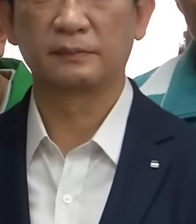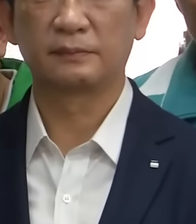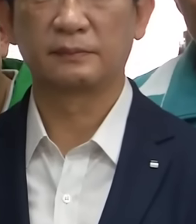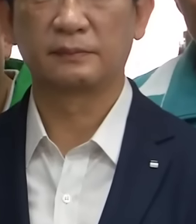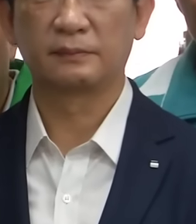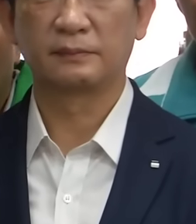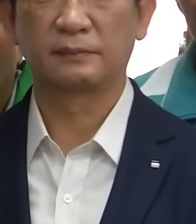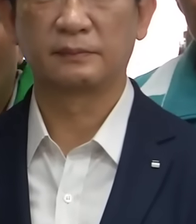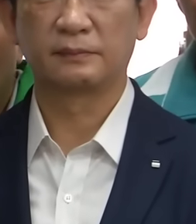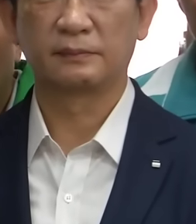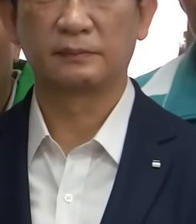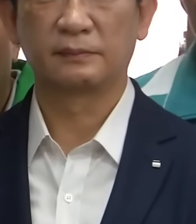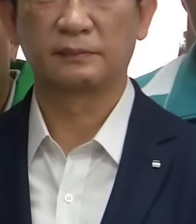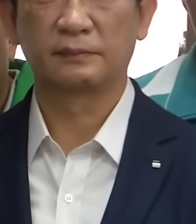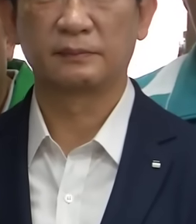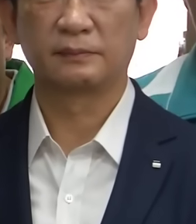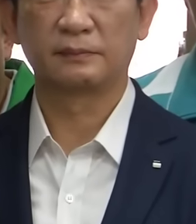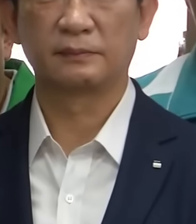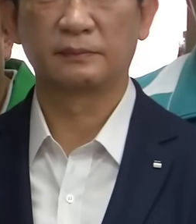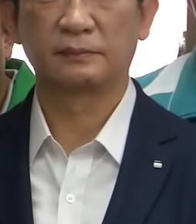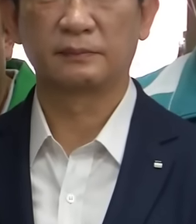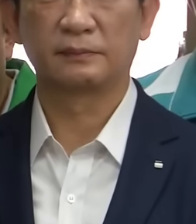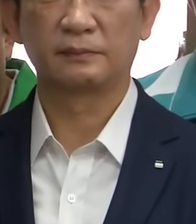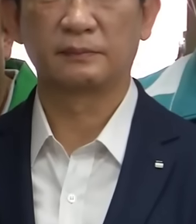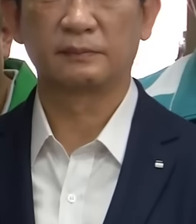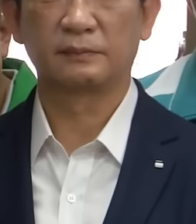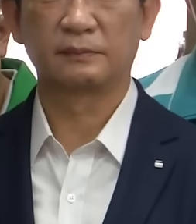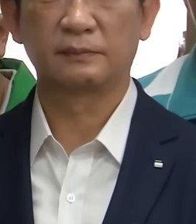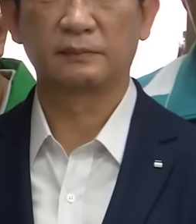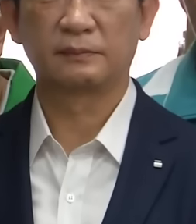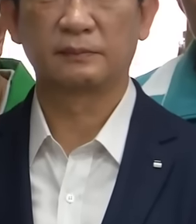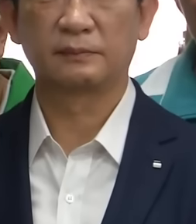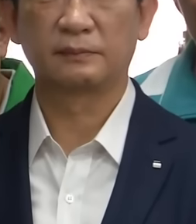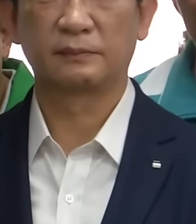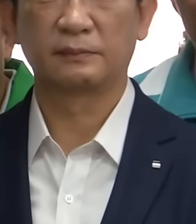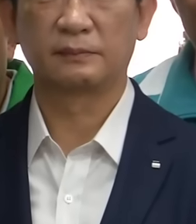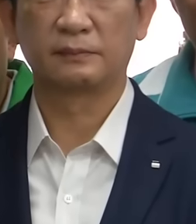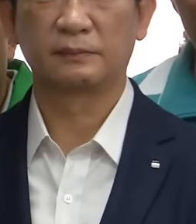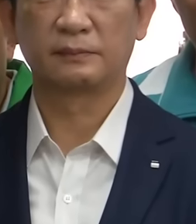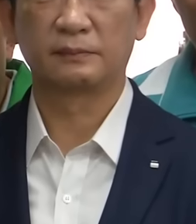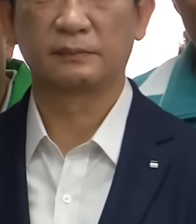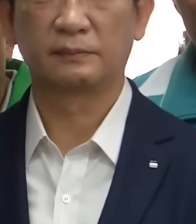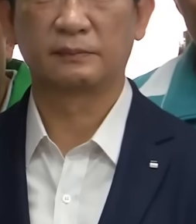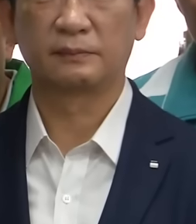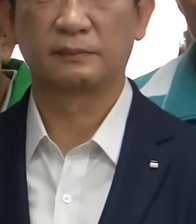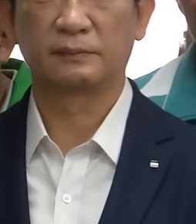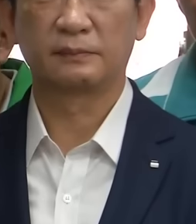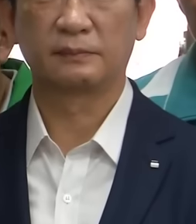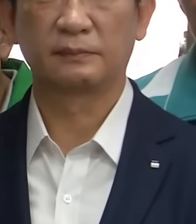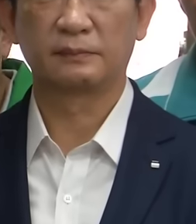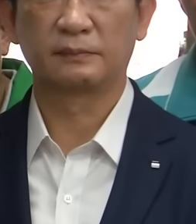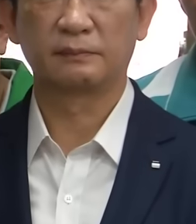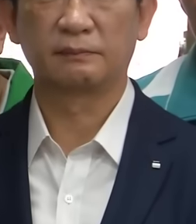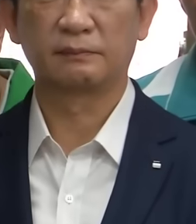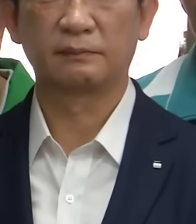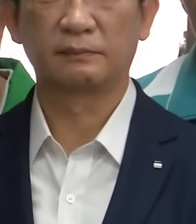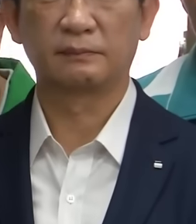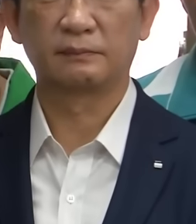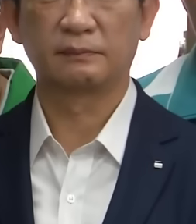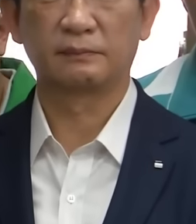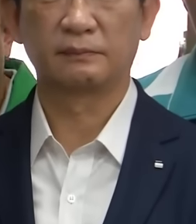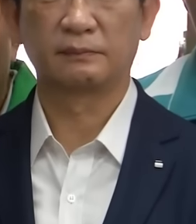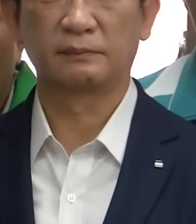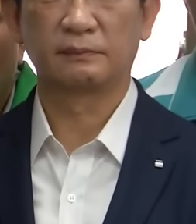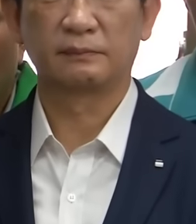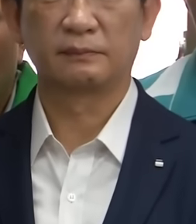们应该给予谅解了，好，给予体谅。那我们也会继续努力，好，守护国家，让台湾继